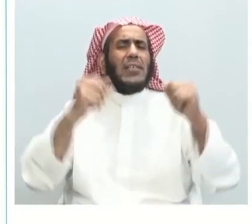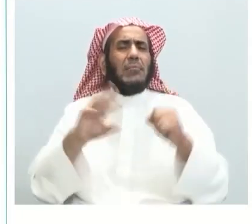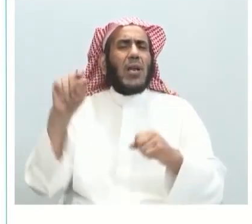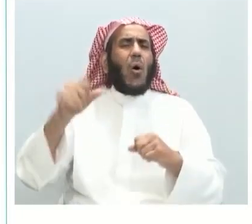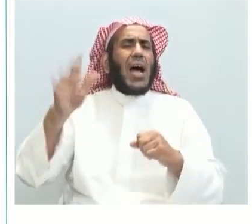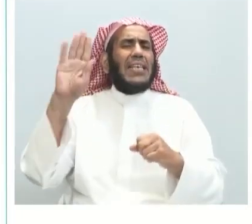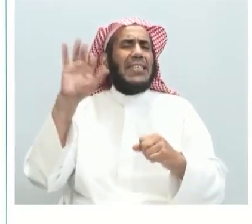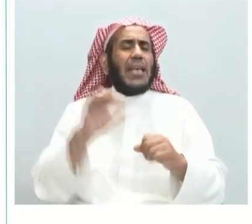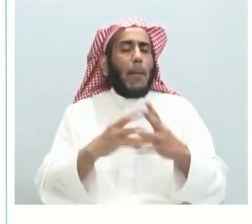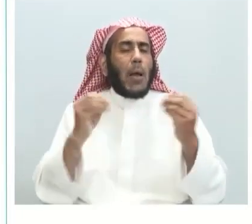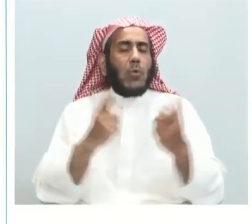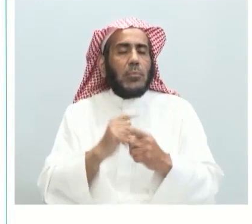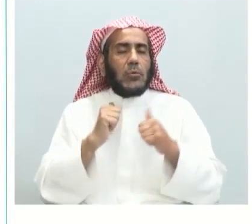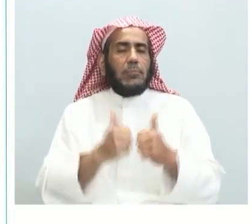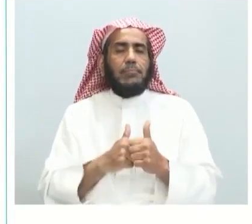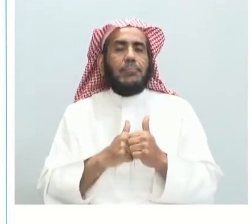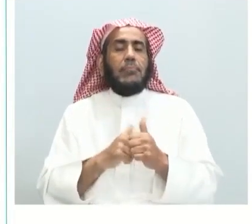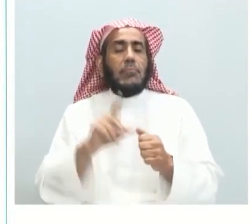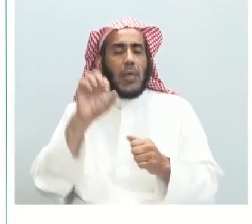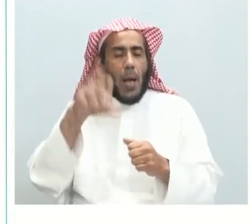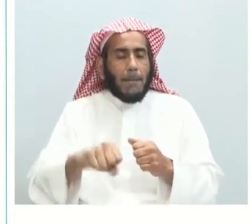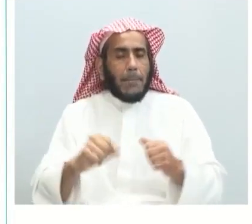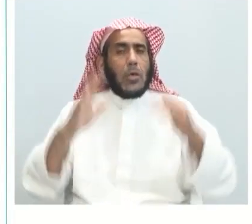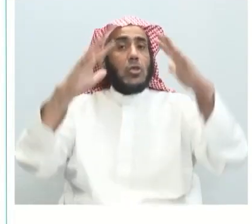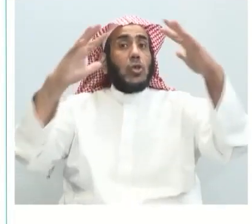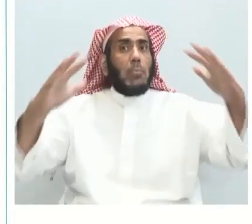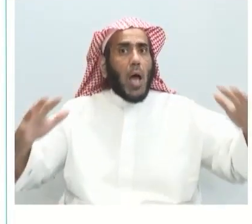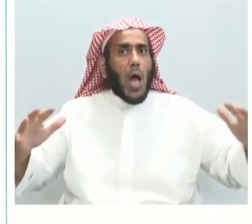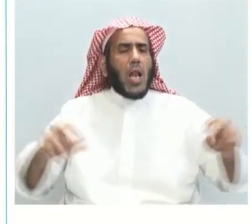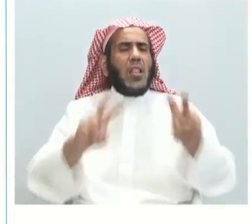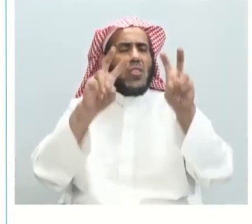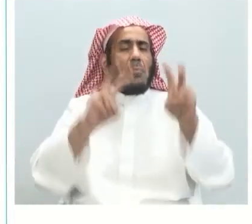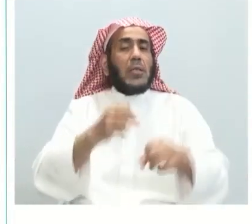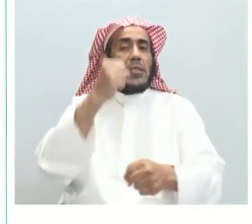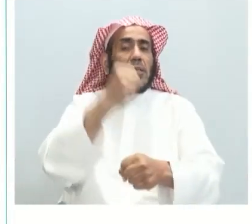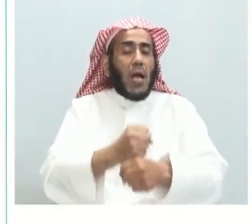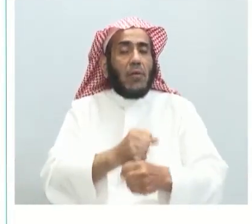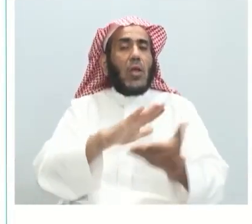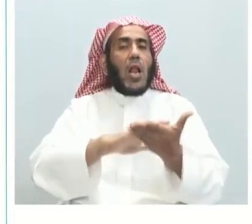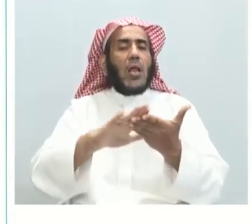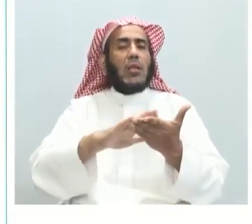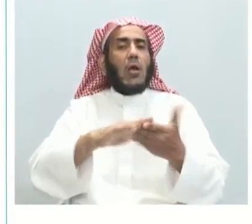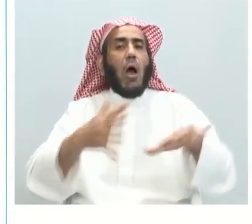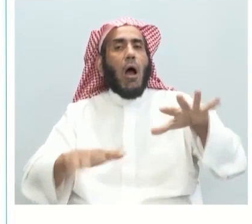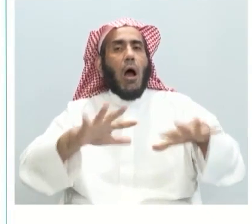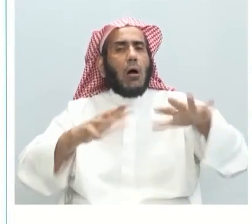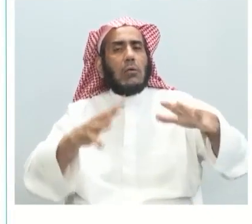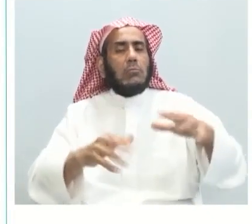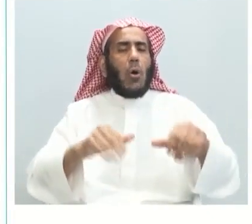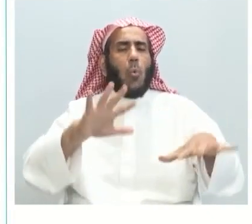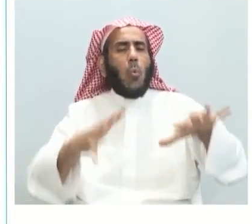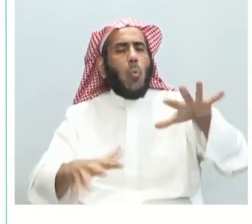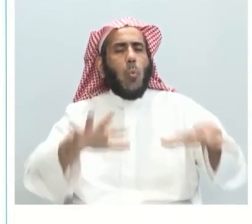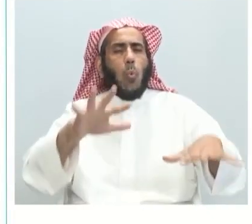المراد بالرواسي ايها الطلاب والطالبات نعم جبالا ثوابت تحفظ الارض كي لا تميد اي لا